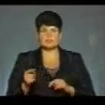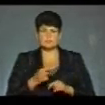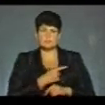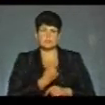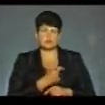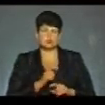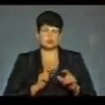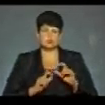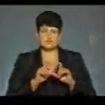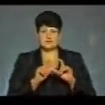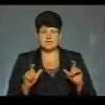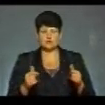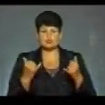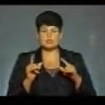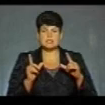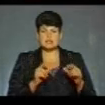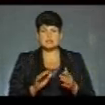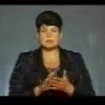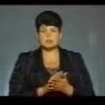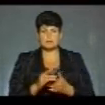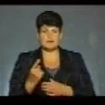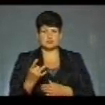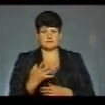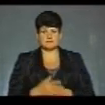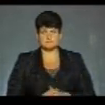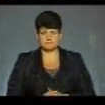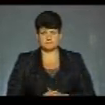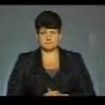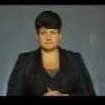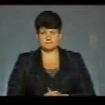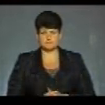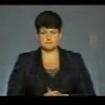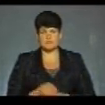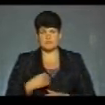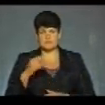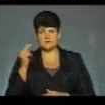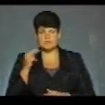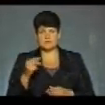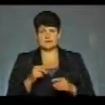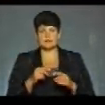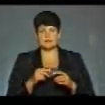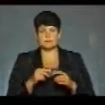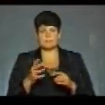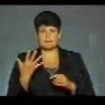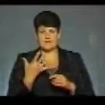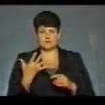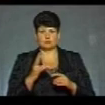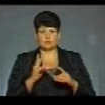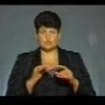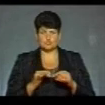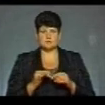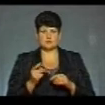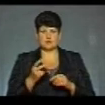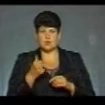медичного університету. Сьогодні їде безкоштовно вперше. Я навчаюся на 5-му курсі, картку тернополянина виготовила десь півтора роки